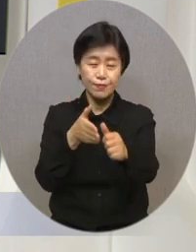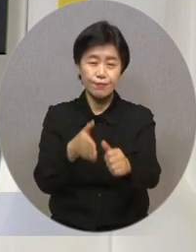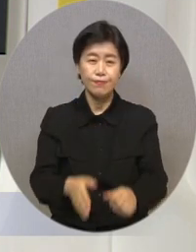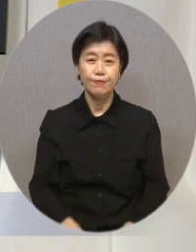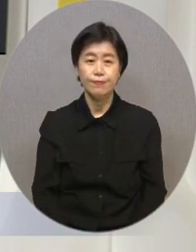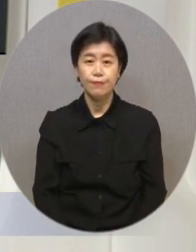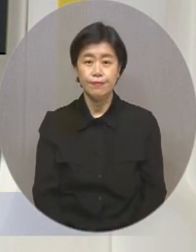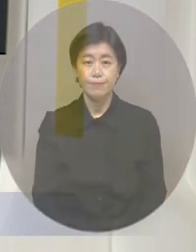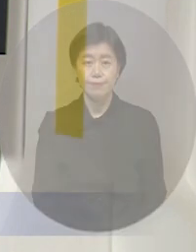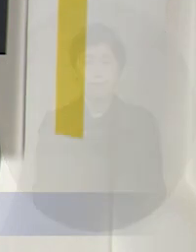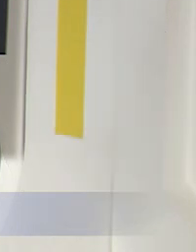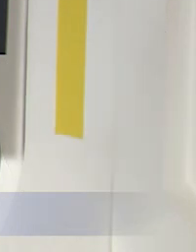수 있습니다